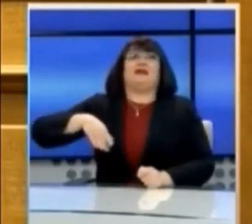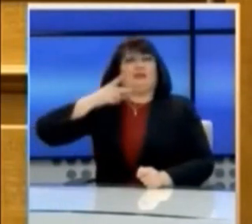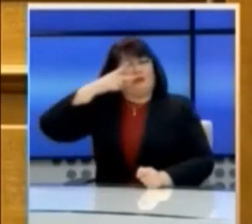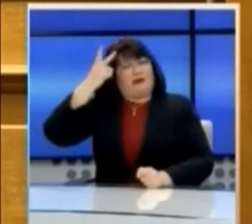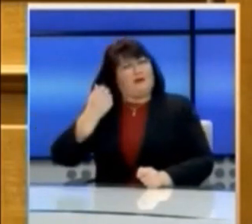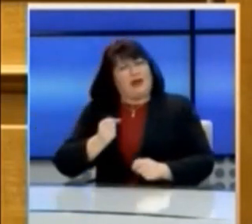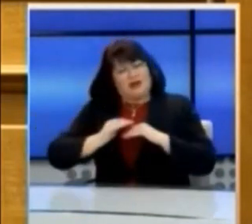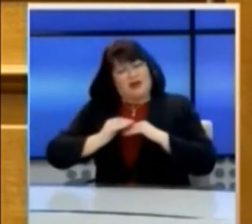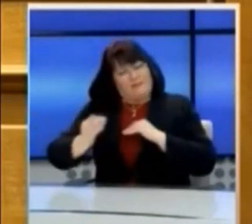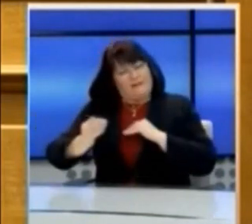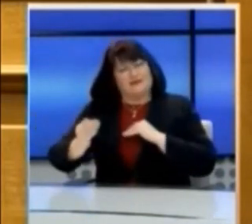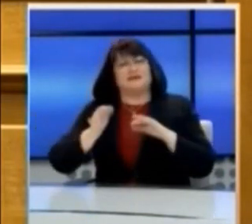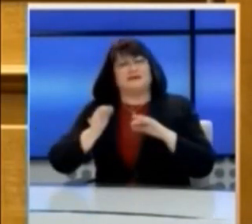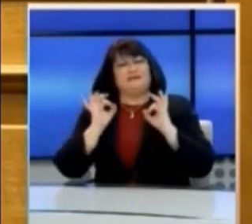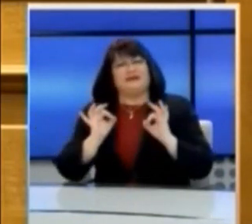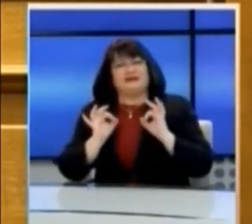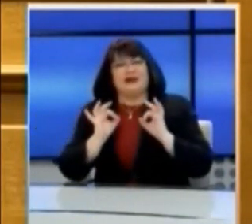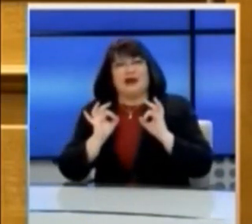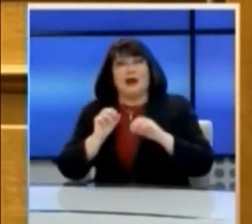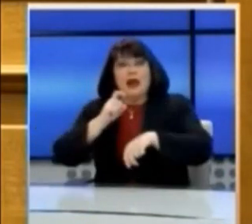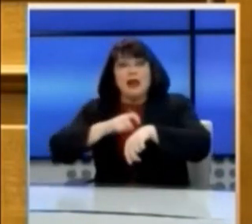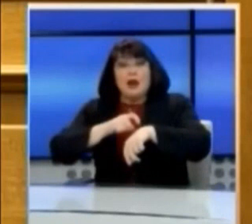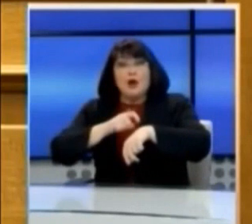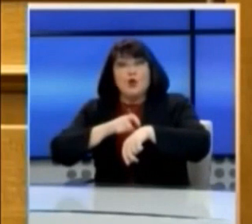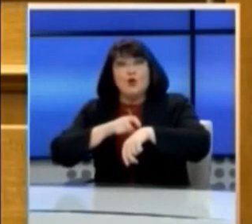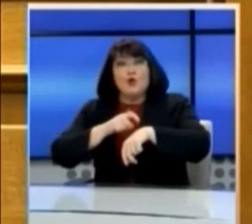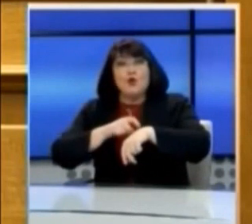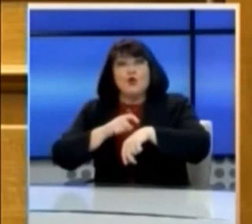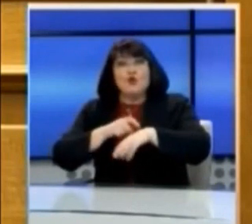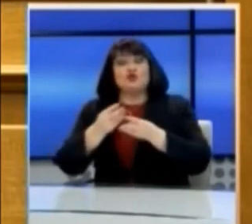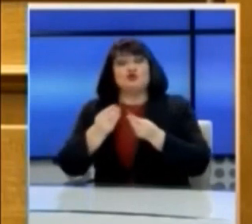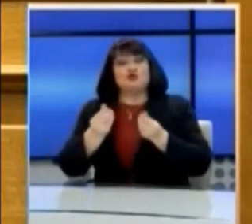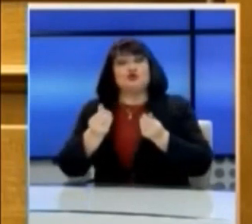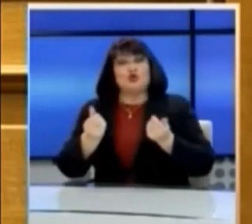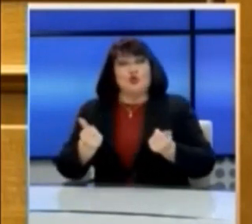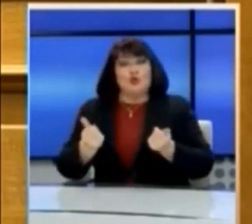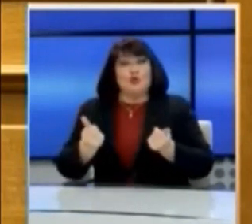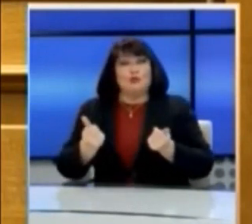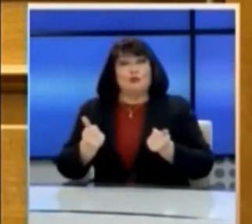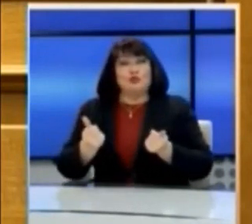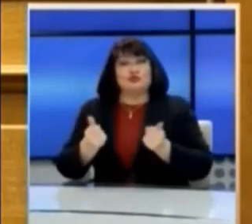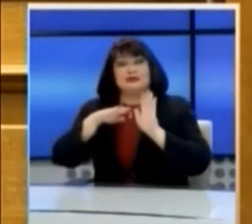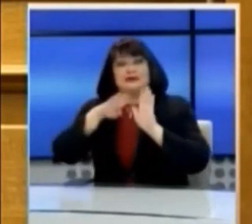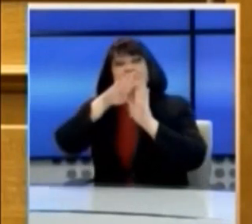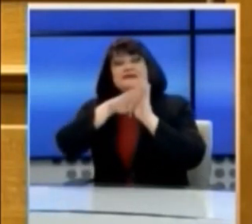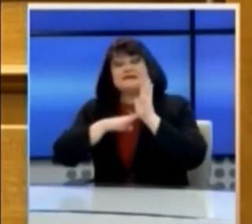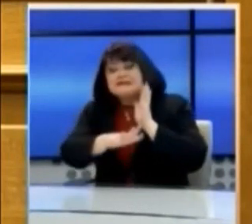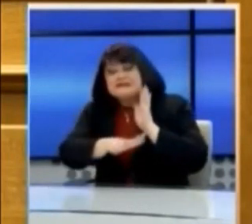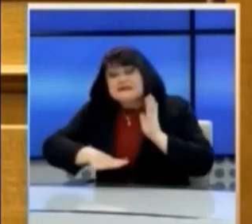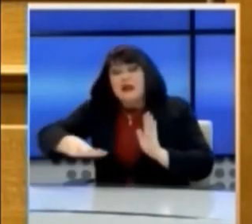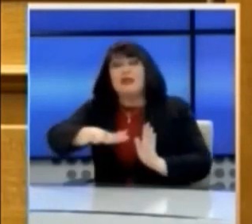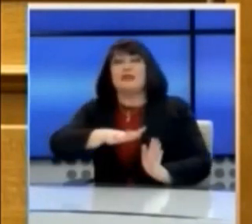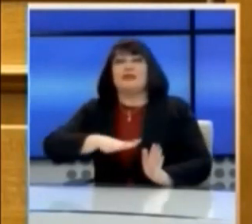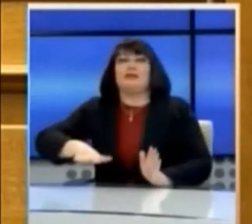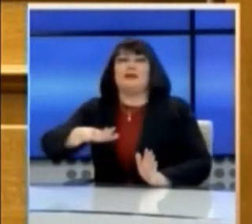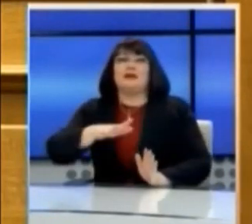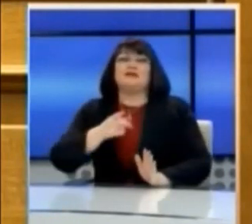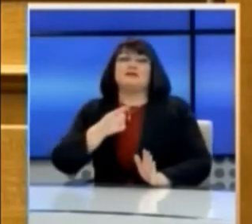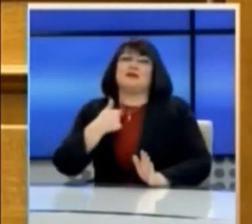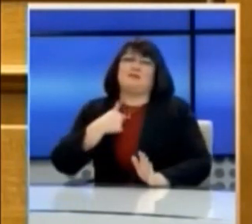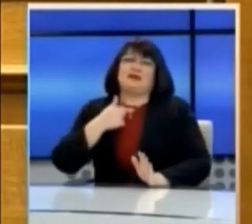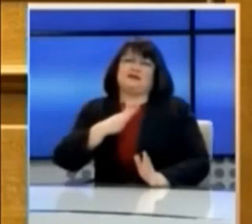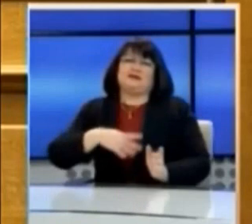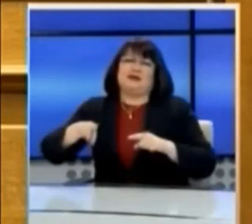αλλού. Όμως σε χρόνο, με τρόπο και υπό συνθήκες που η ίδια θα το